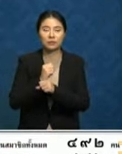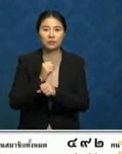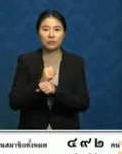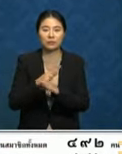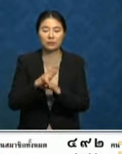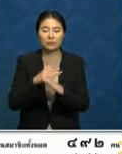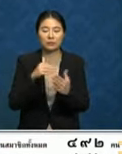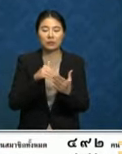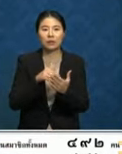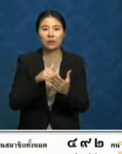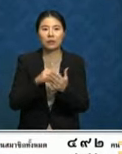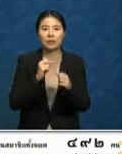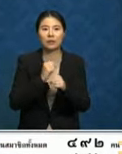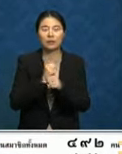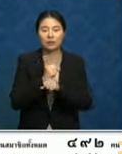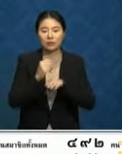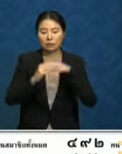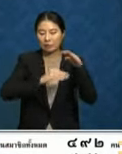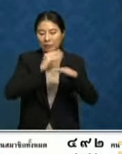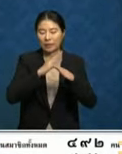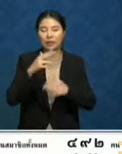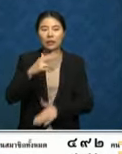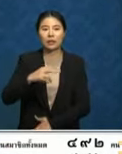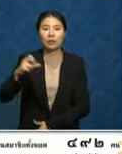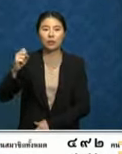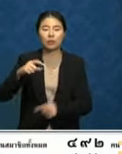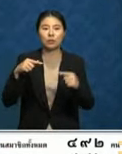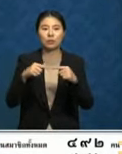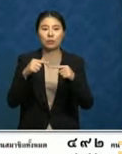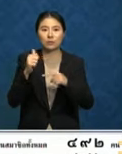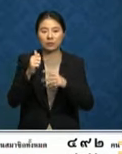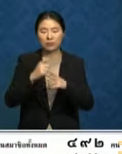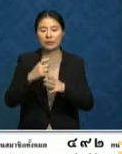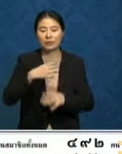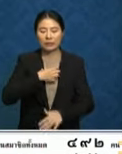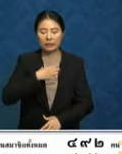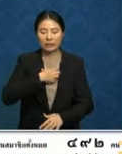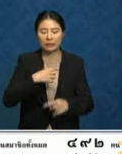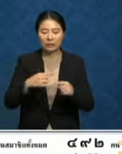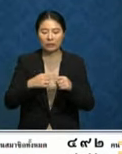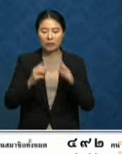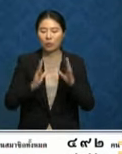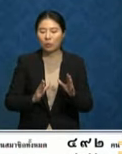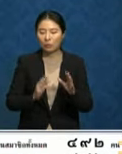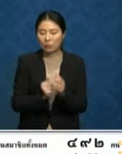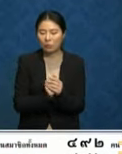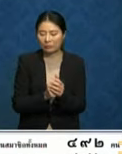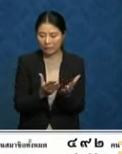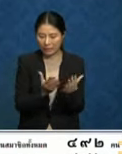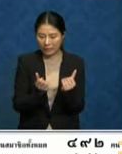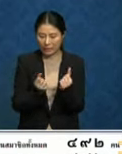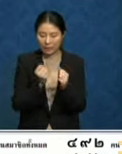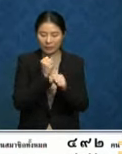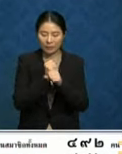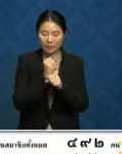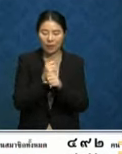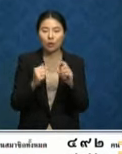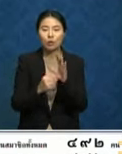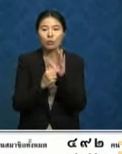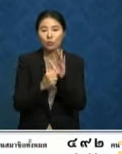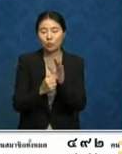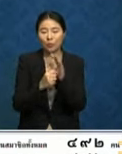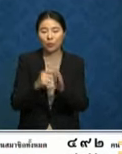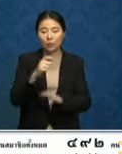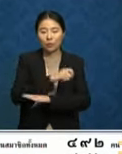กลางโดยการพัฒนาหลักสูตรที่สอดคล้องกับความต้องการของตลาดเช่น AIหรือการเขียน